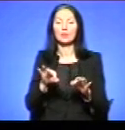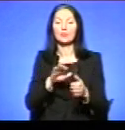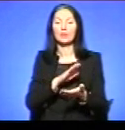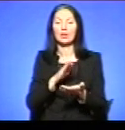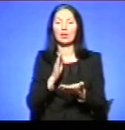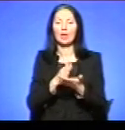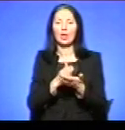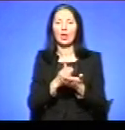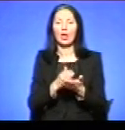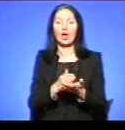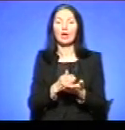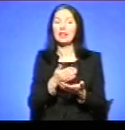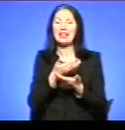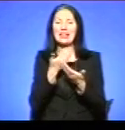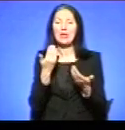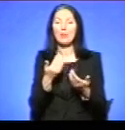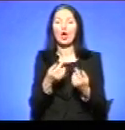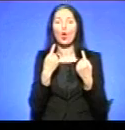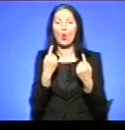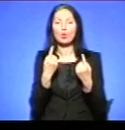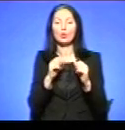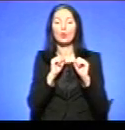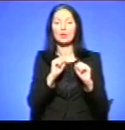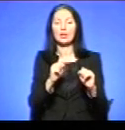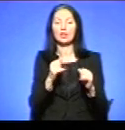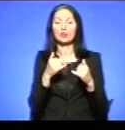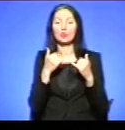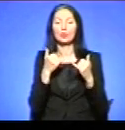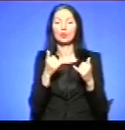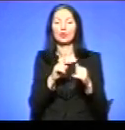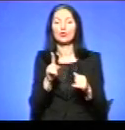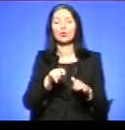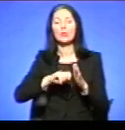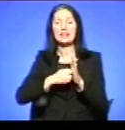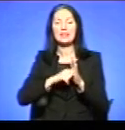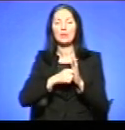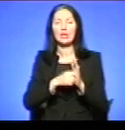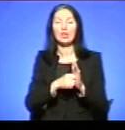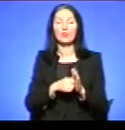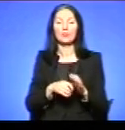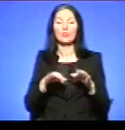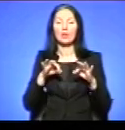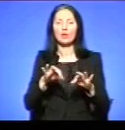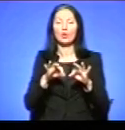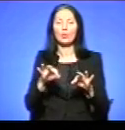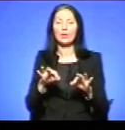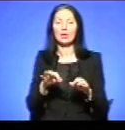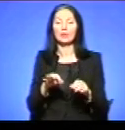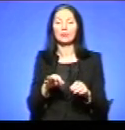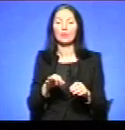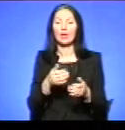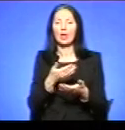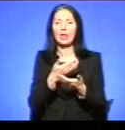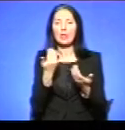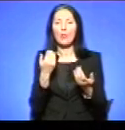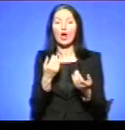представляють особливого захисту для зловмисників щодо замків автомобілі, особливих якихось охоронюваних